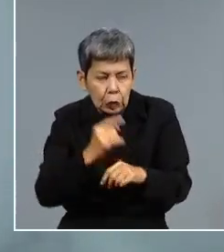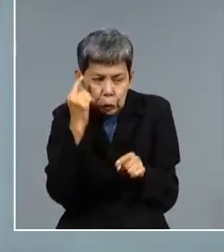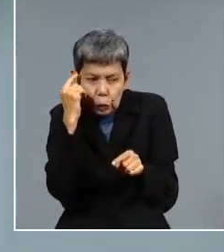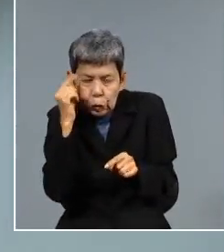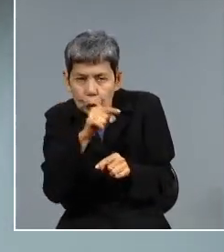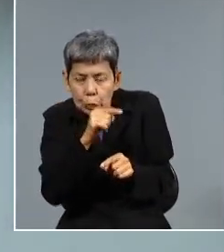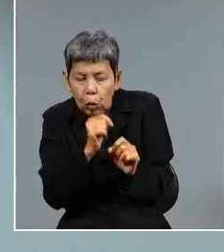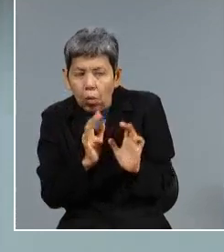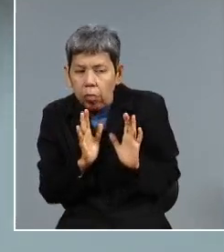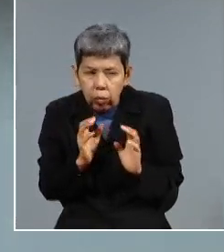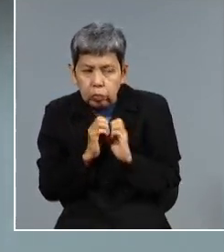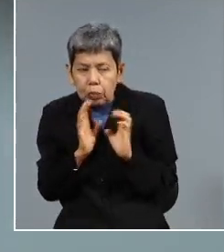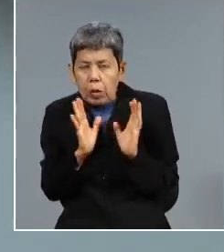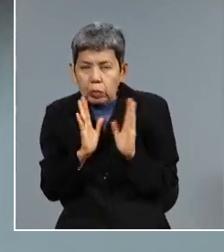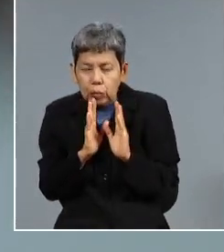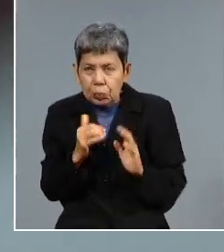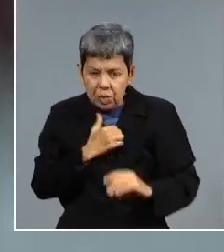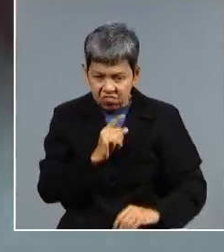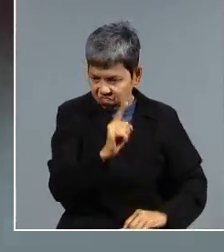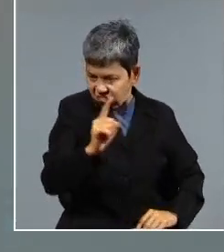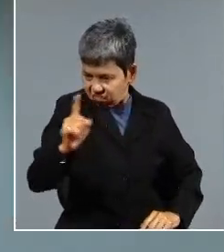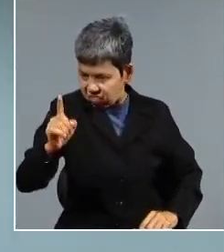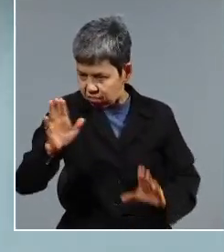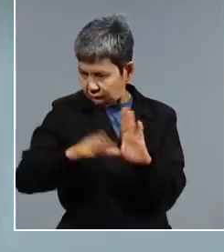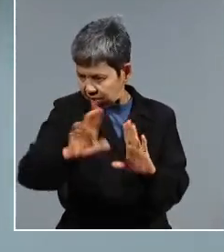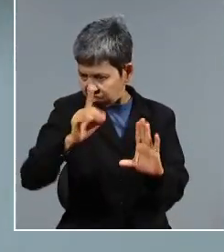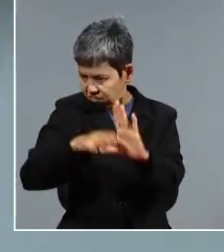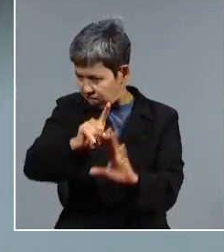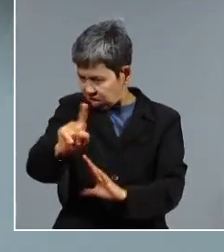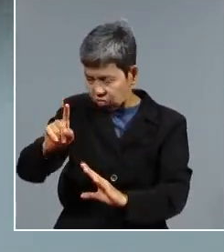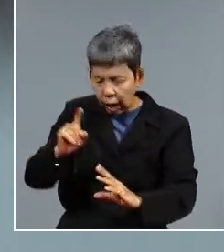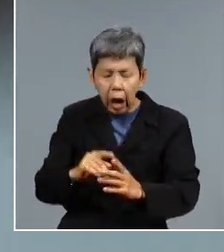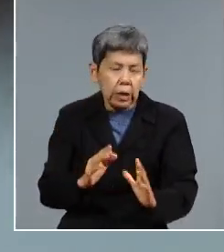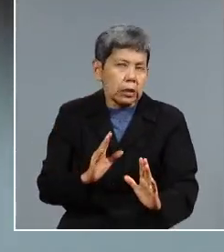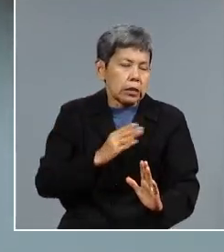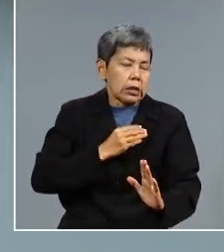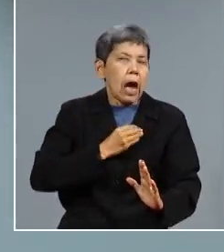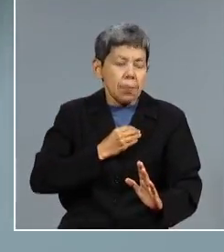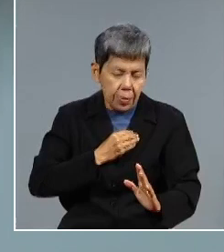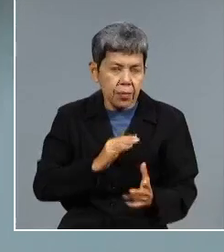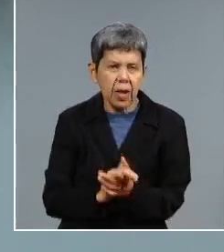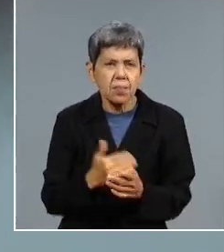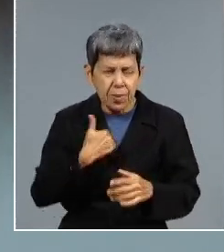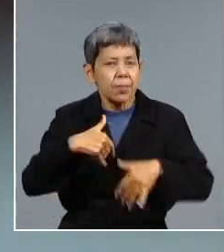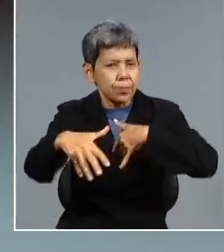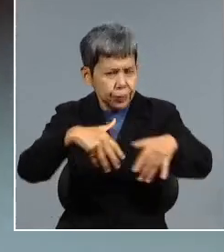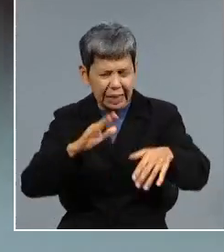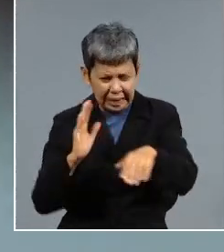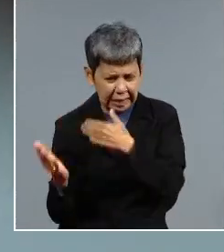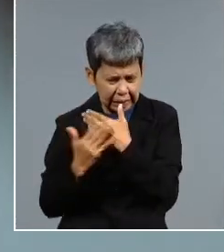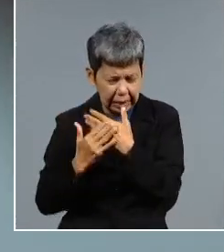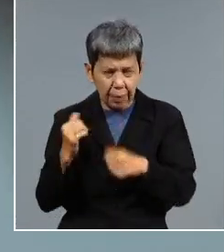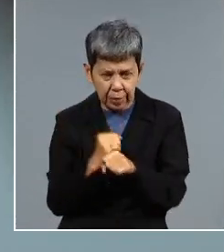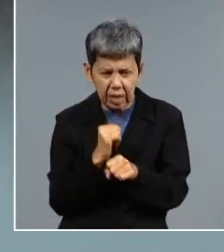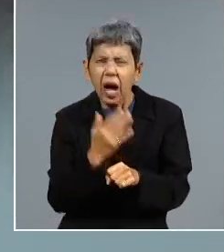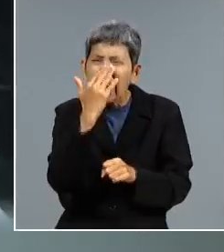รู้กันดีนะครับไม่มีใครกล้ายุ่งโป้ข่มขู่ห้ามลงสมัครเลือกอ่าเรื่องของการเมืองนะฮะเคยมีชาวบ้านมาตื่นตนเองแล้ว